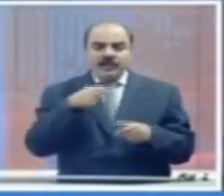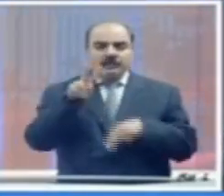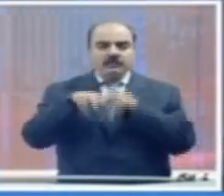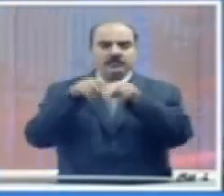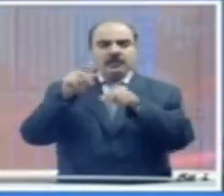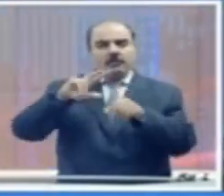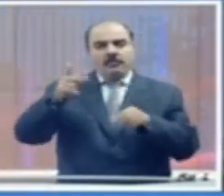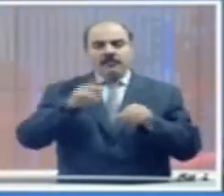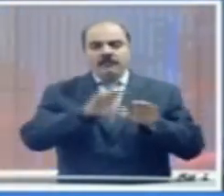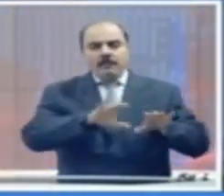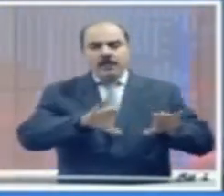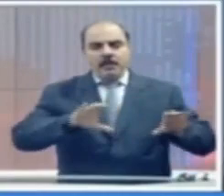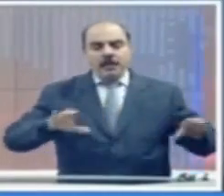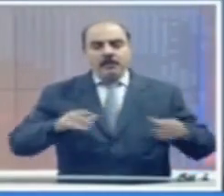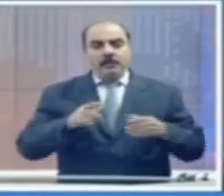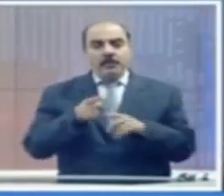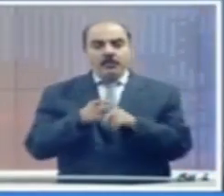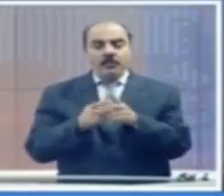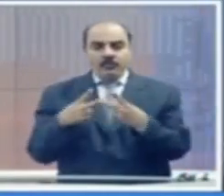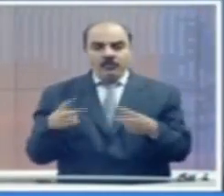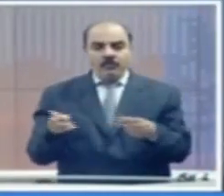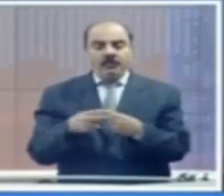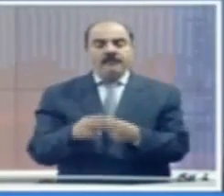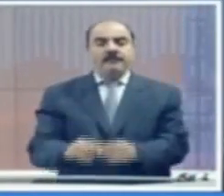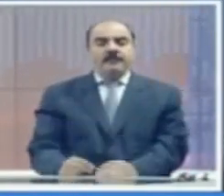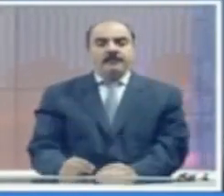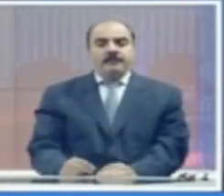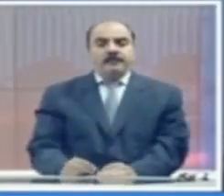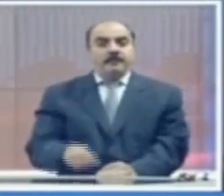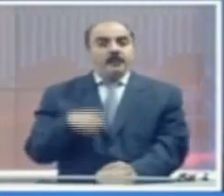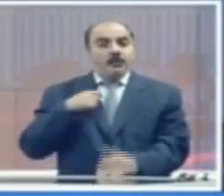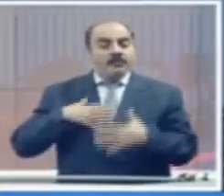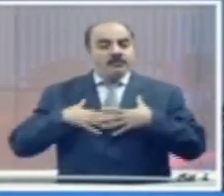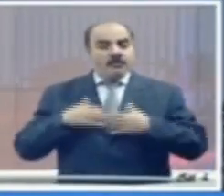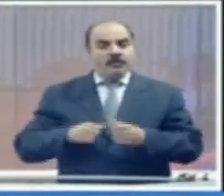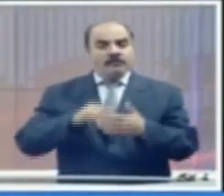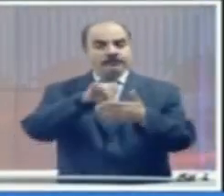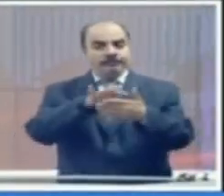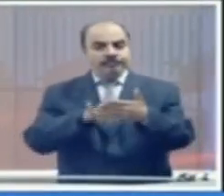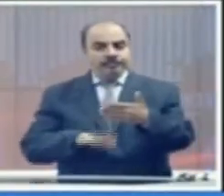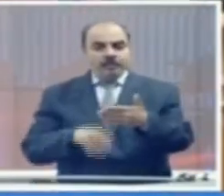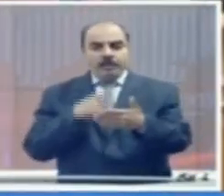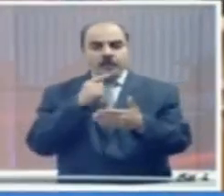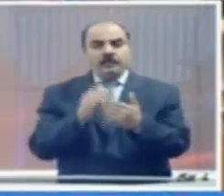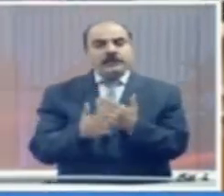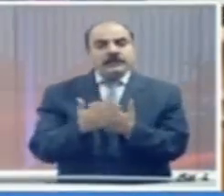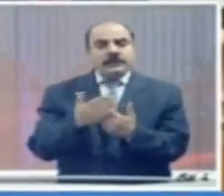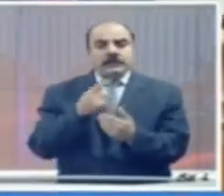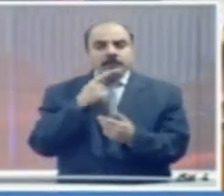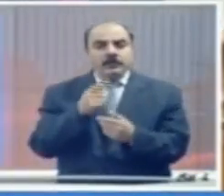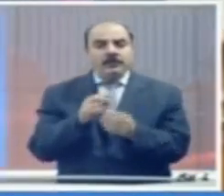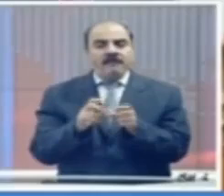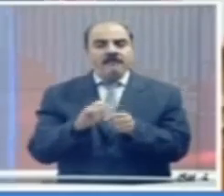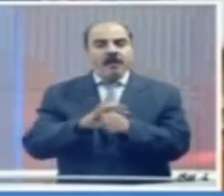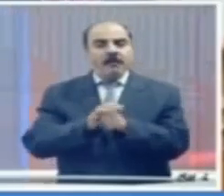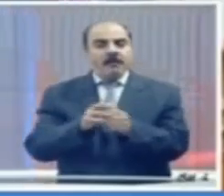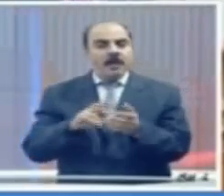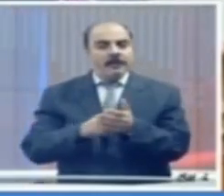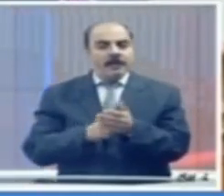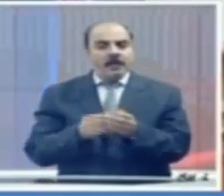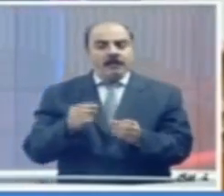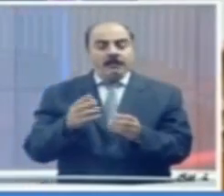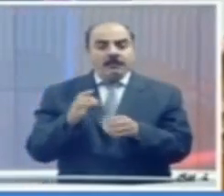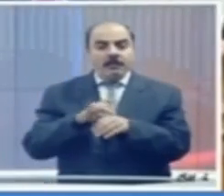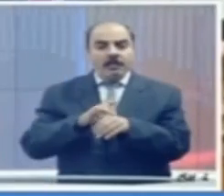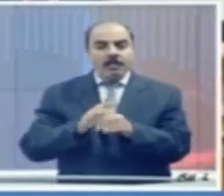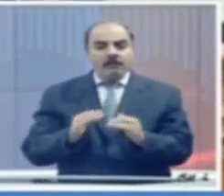من اللقاحات والعرض على مجلس الوزراء. وعرضت وزيرة الصحة تقريرا حول آخر المستجدات الخاصة بموقف